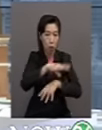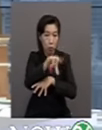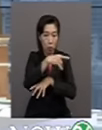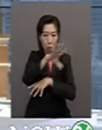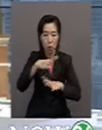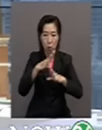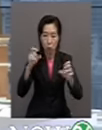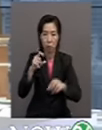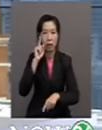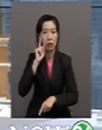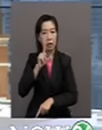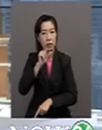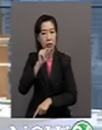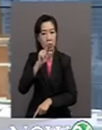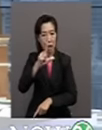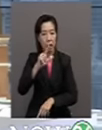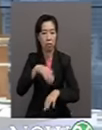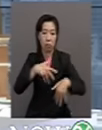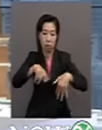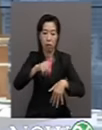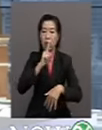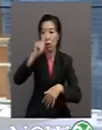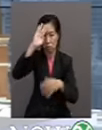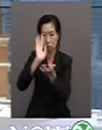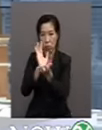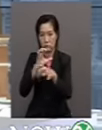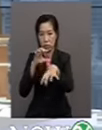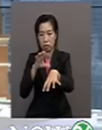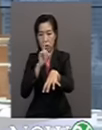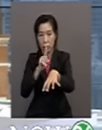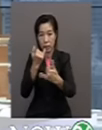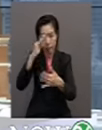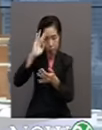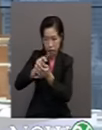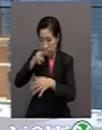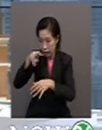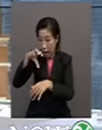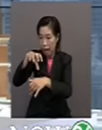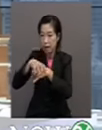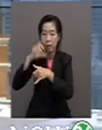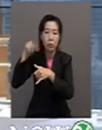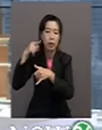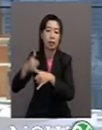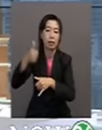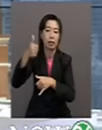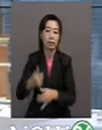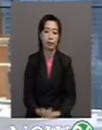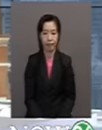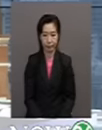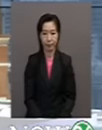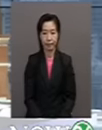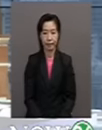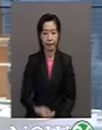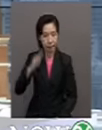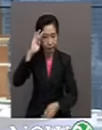20กว่าล้านบาทแล้วคนที่เสียหายก็ไปแจ้งตำรวจล่าสุดนะฮะตำรวจก็ไปตามตัวเจอหลังหลบหนีมานาน กับตำรวจนะครับ